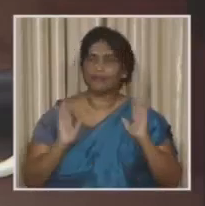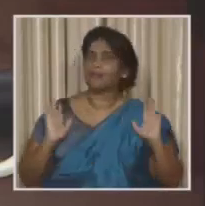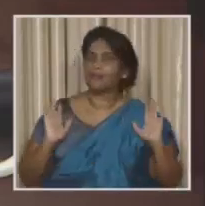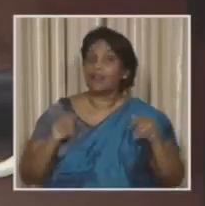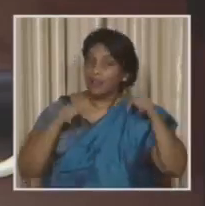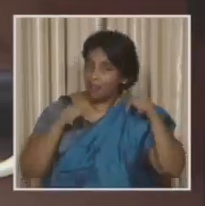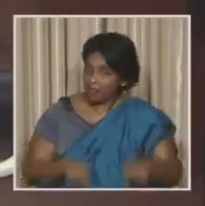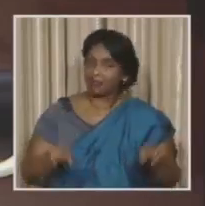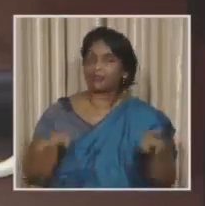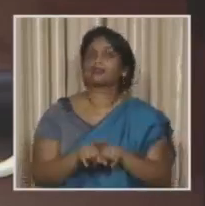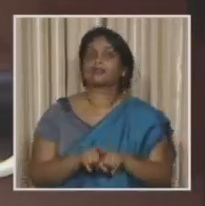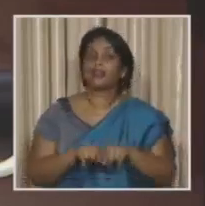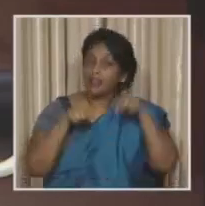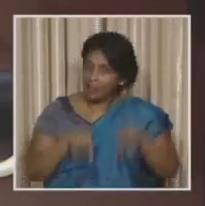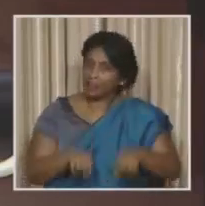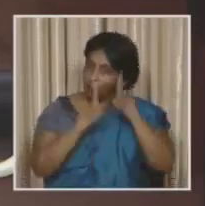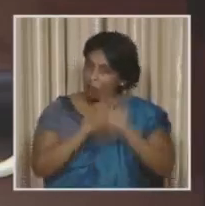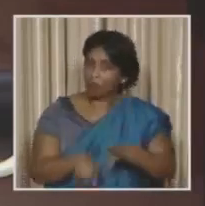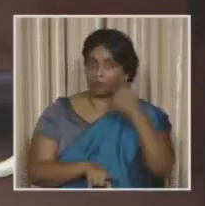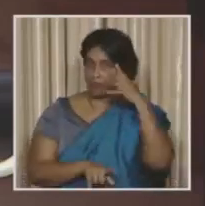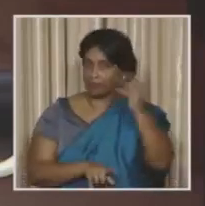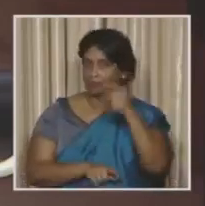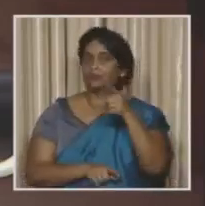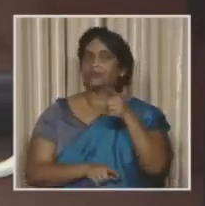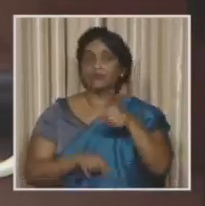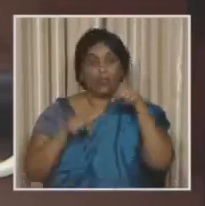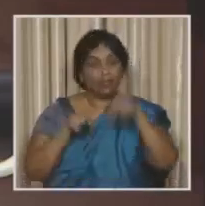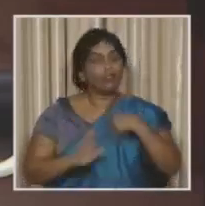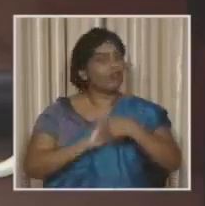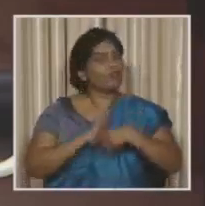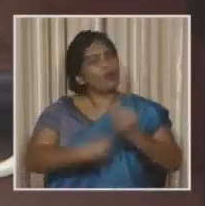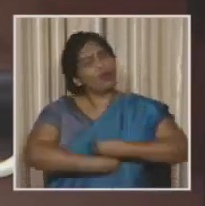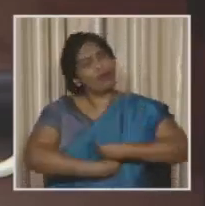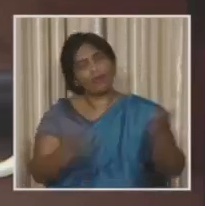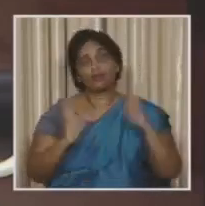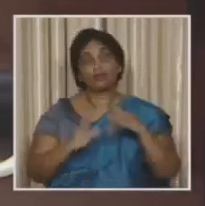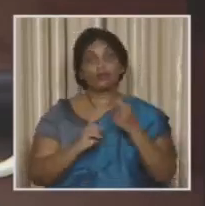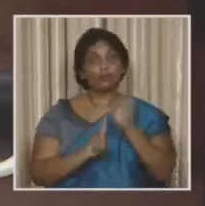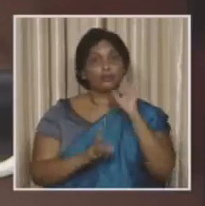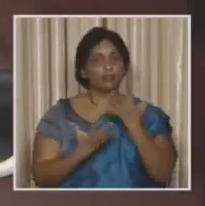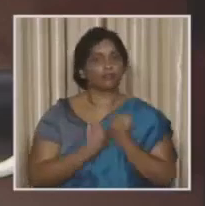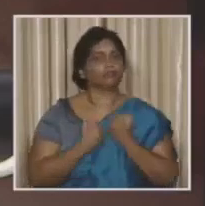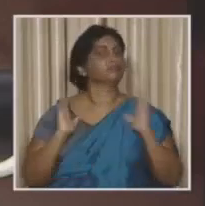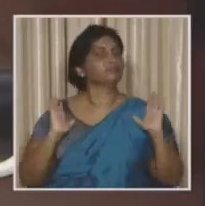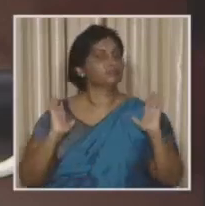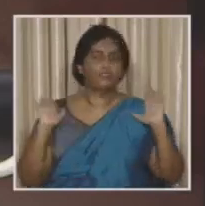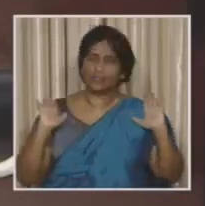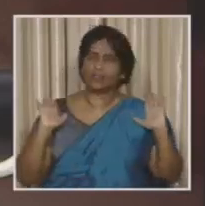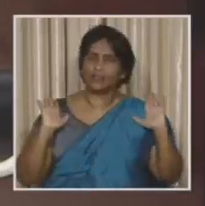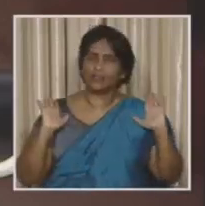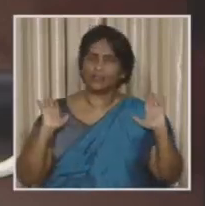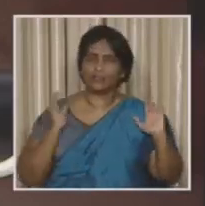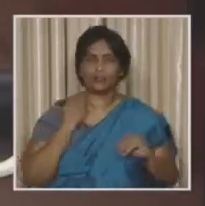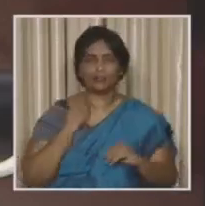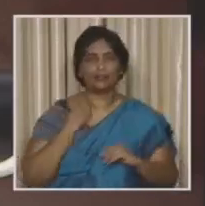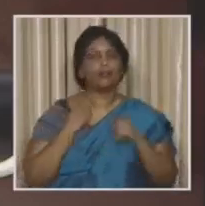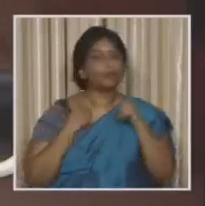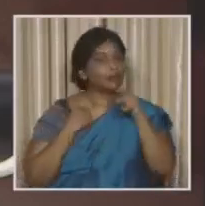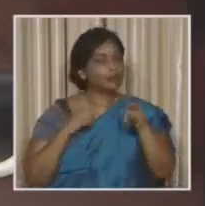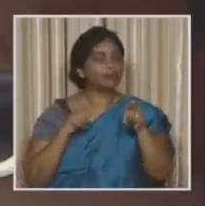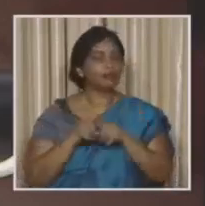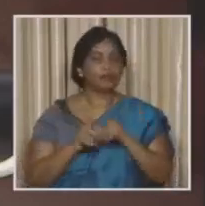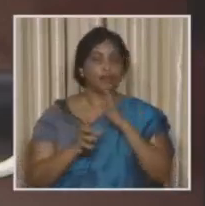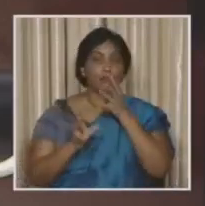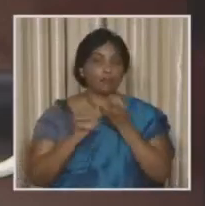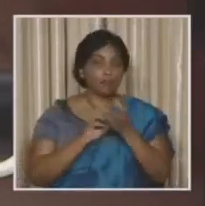අදත් එහෙමයි. අදත් එහෙමයි මතක තබා ගන්න. අදත් රට ඕන දෙයක් වුණාවයි. ඔහුට ඕන ජනාධිපතිකම. ඔච්චරයි. ඒ නිසා මේ